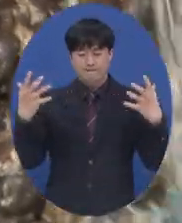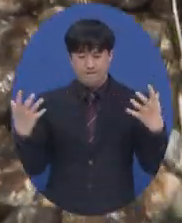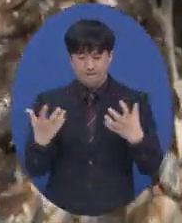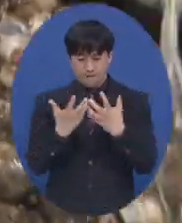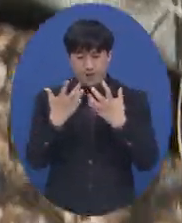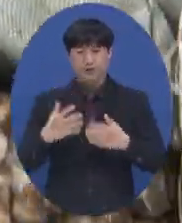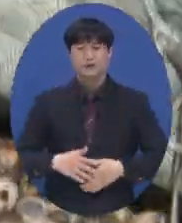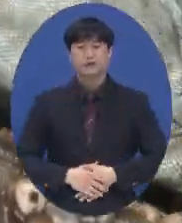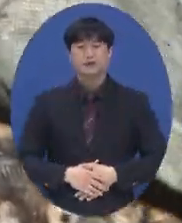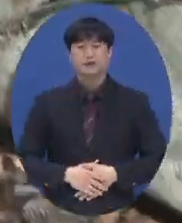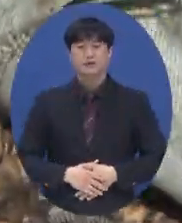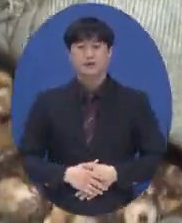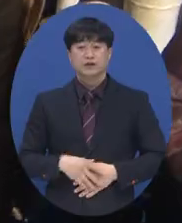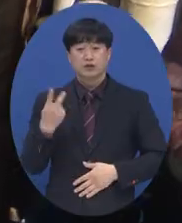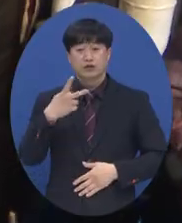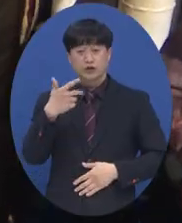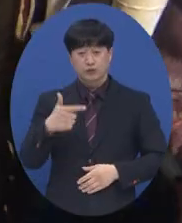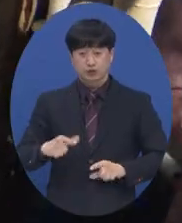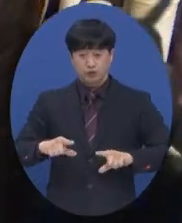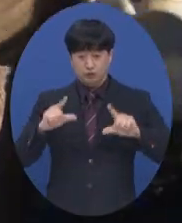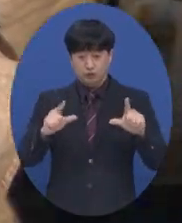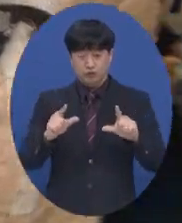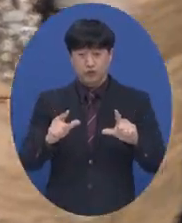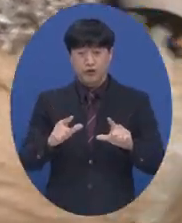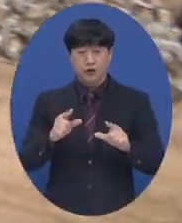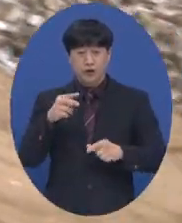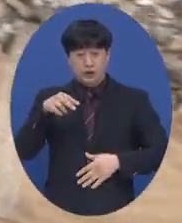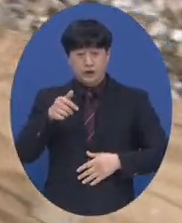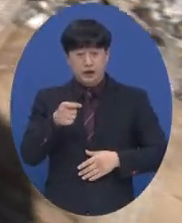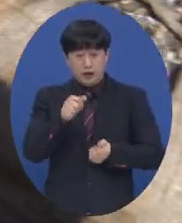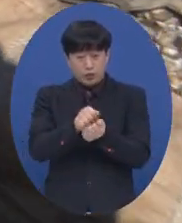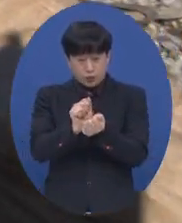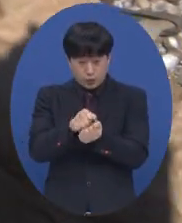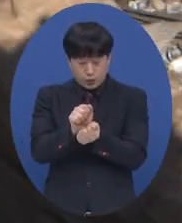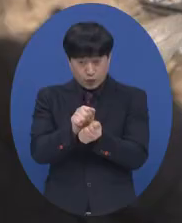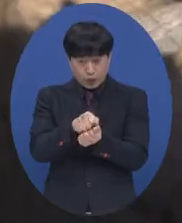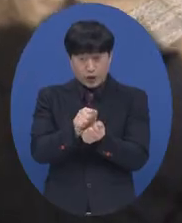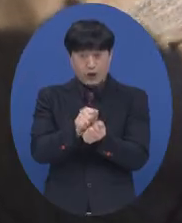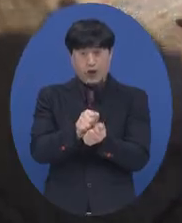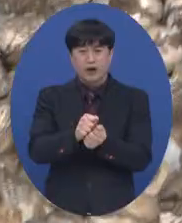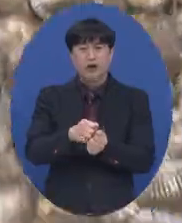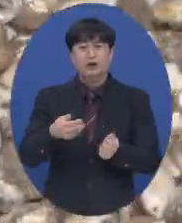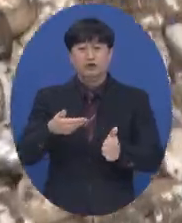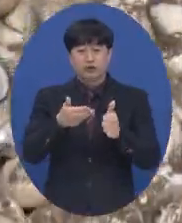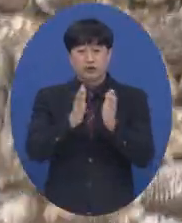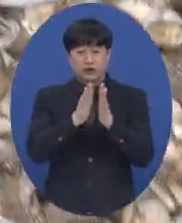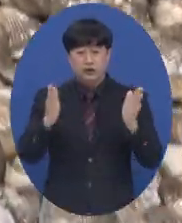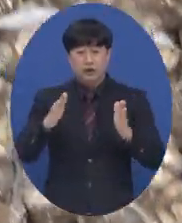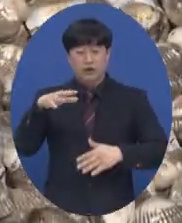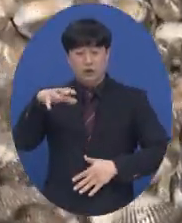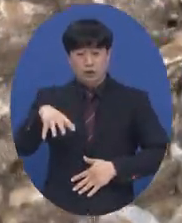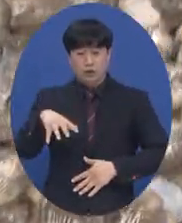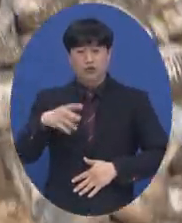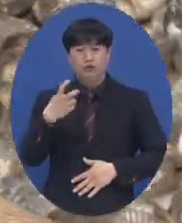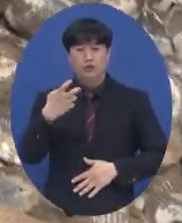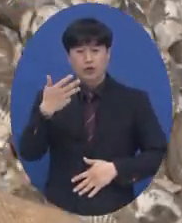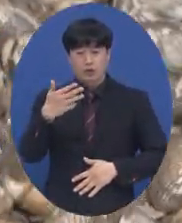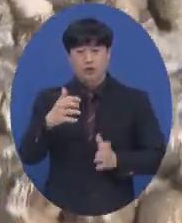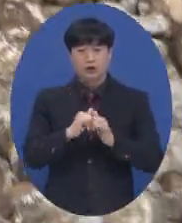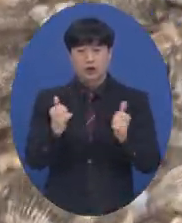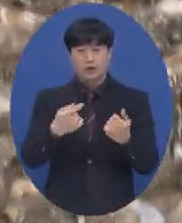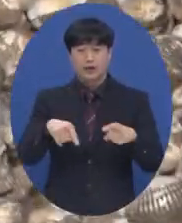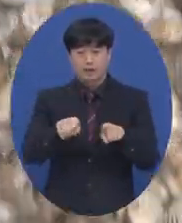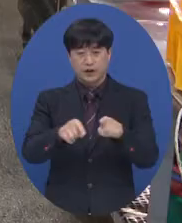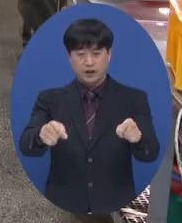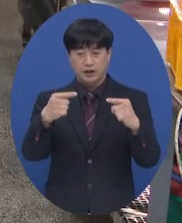자루마다 한가득. 지난 2016년 새꼬막 양식에 뛰어든 이곳 화성 백미리어장엔 28명의 어업인이